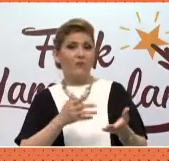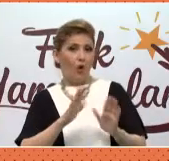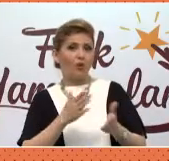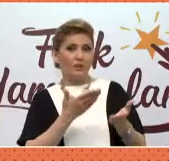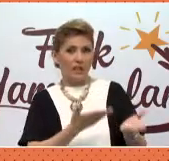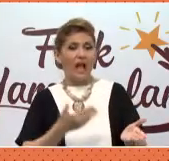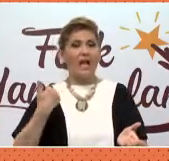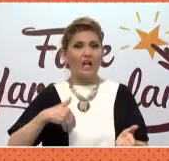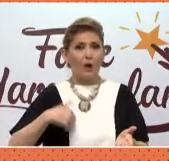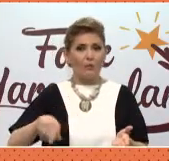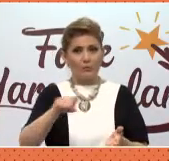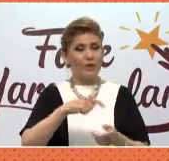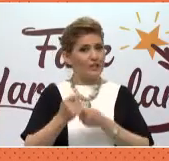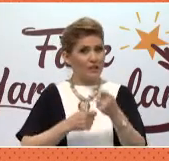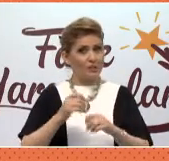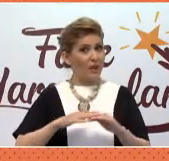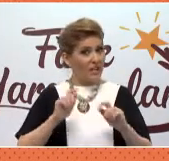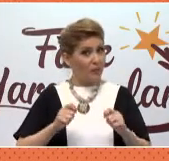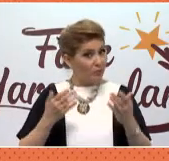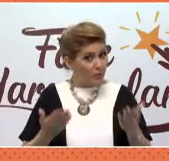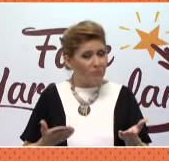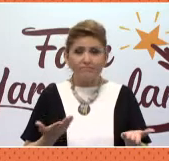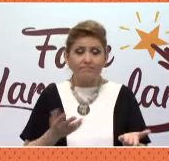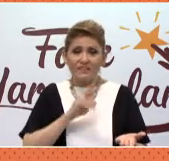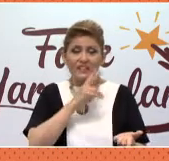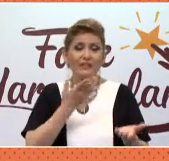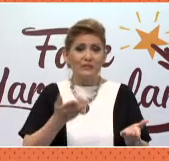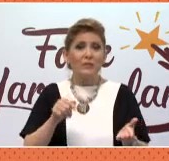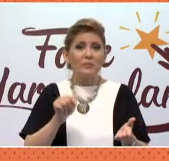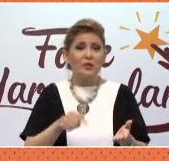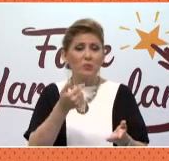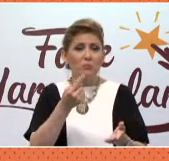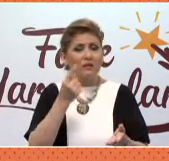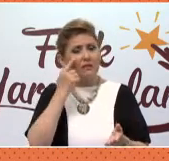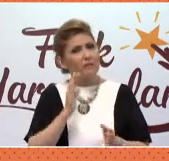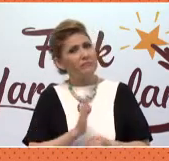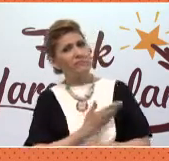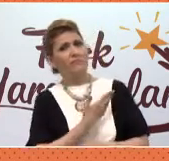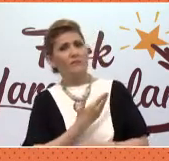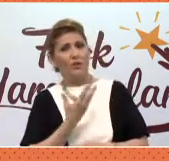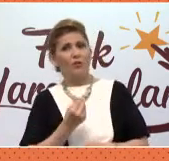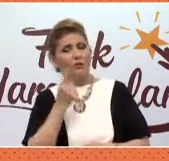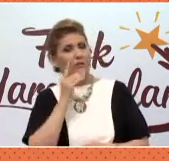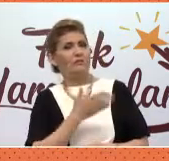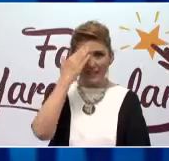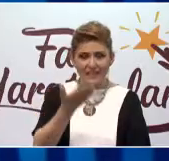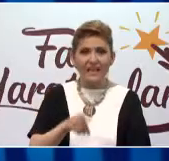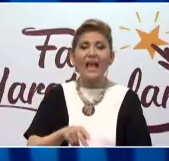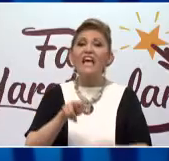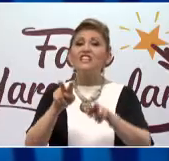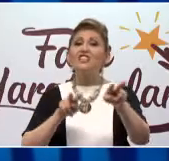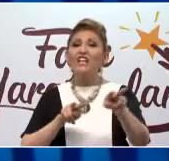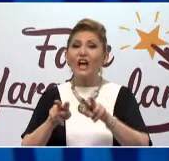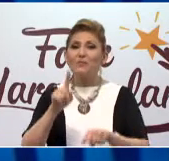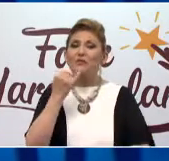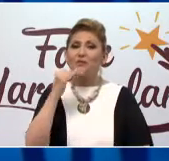mesela kamusal alanlarla ilgili çalışmalar yapıyor. Ne yazık ki bunu biraz göz ardı ederek çalışmalar, evet, yapıyorlar. Ebru